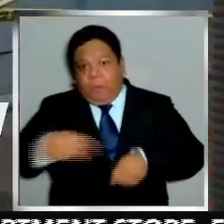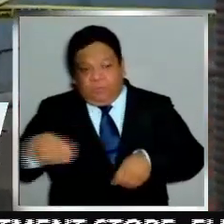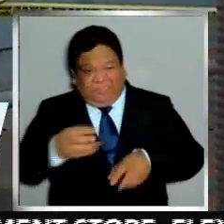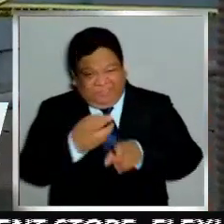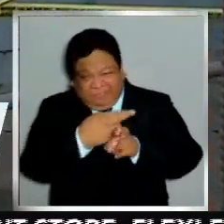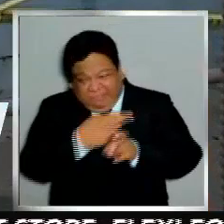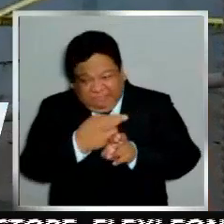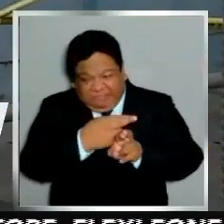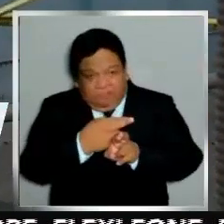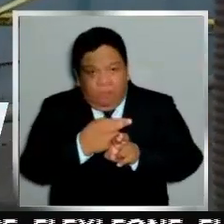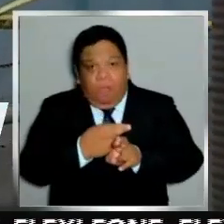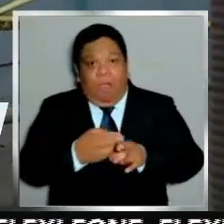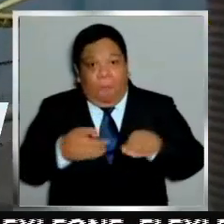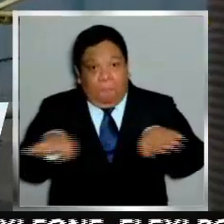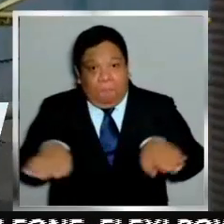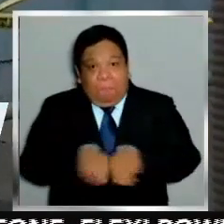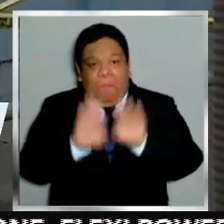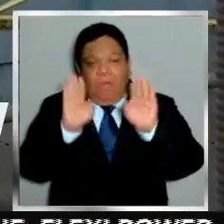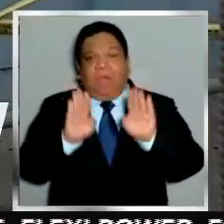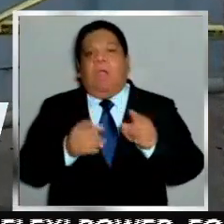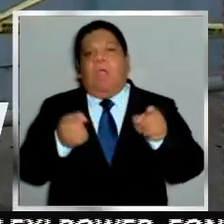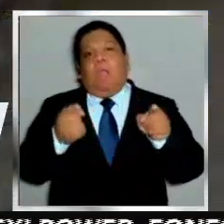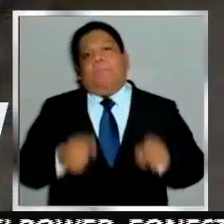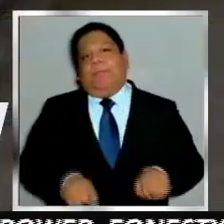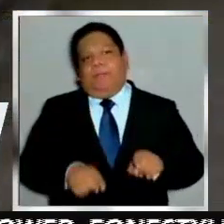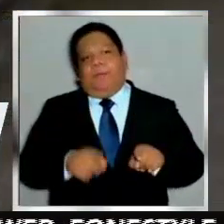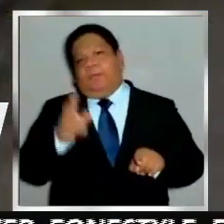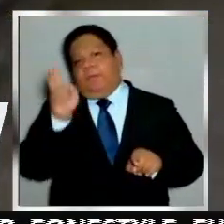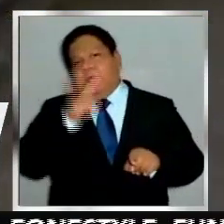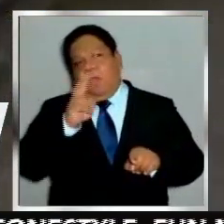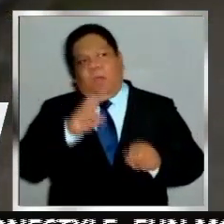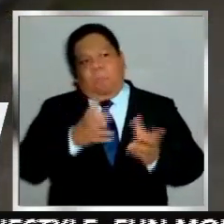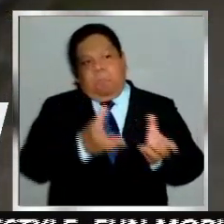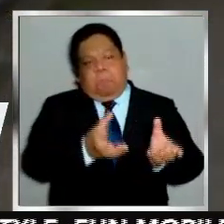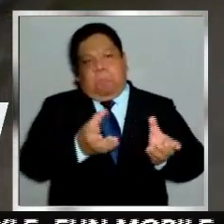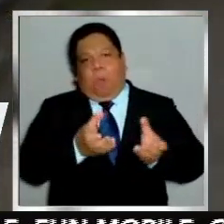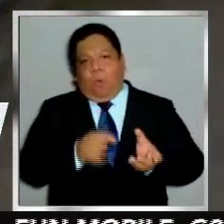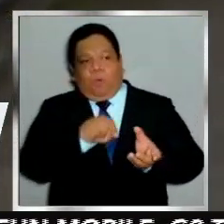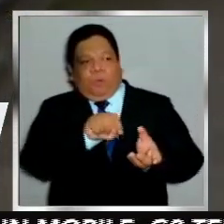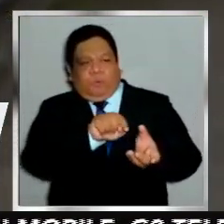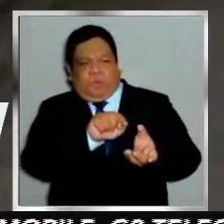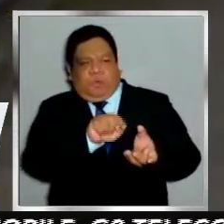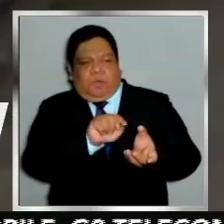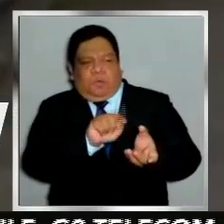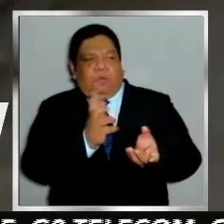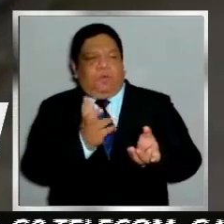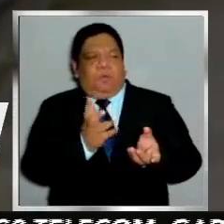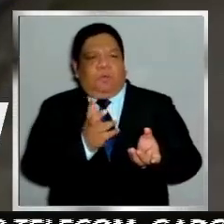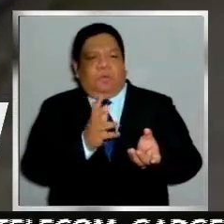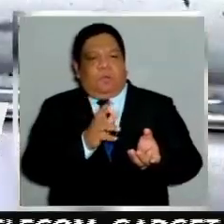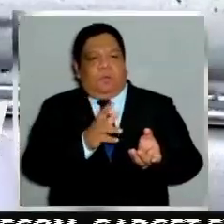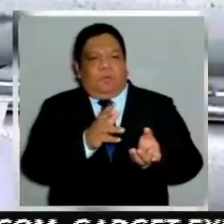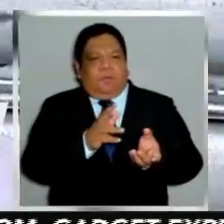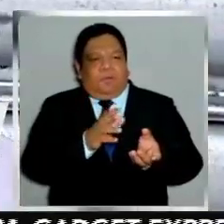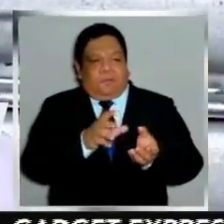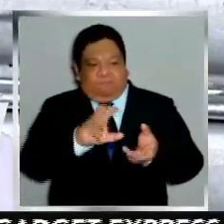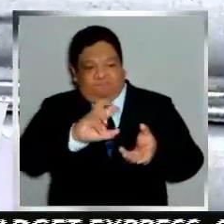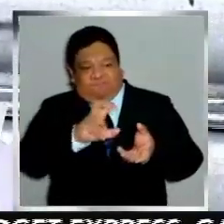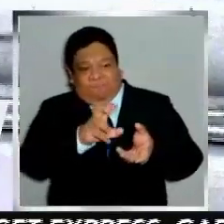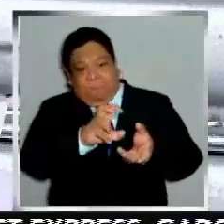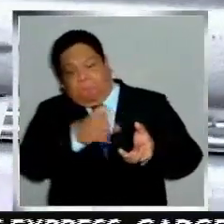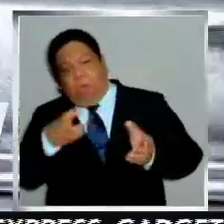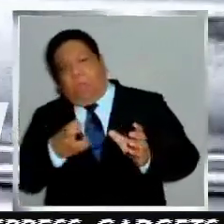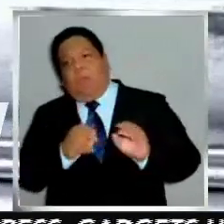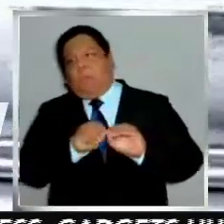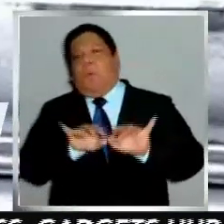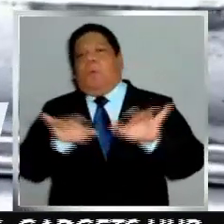medyo biglang natanggal ng buo yung sarahan ng bulb kaya sumirit. Matagal hindi